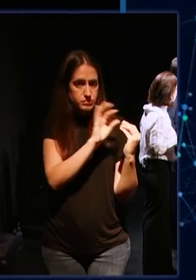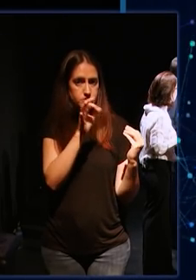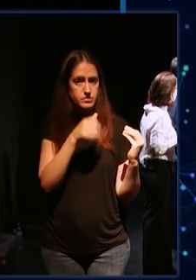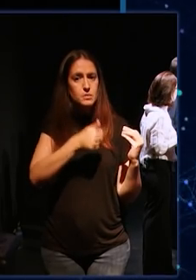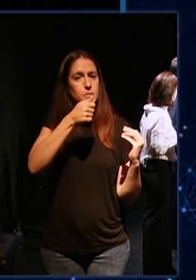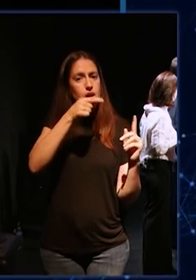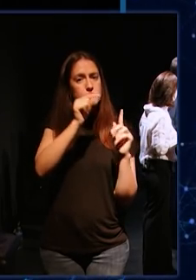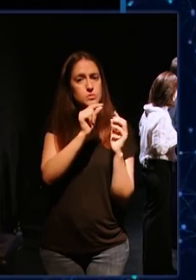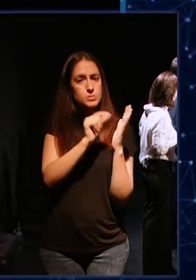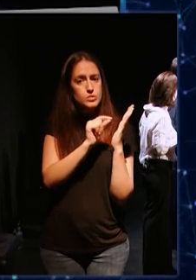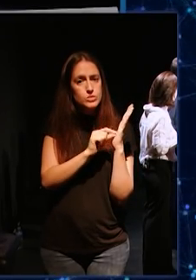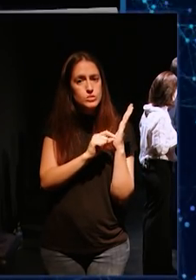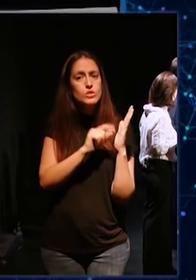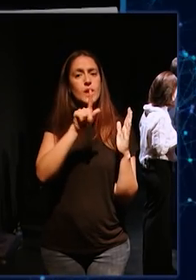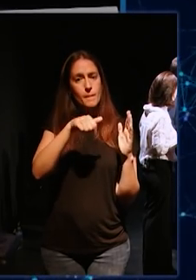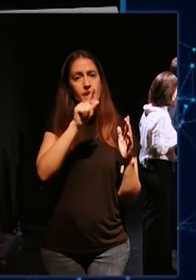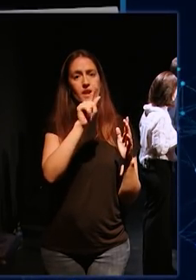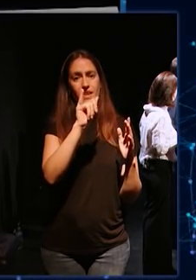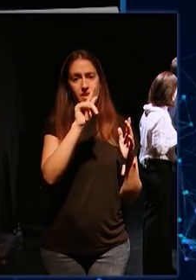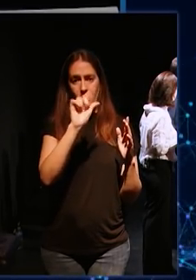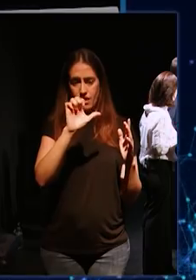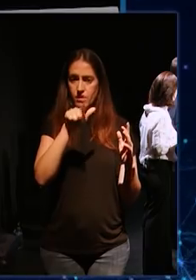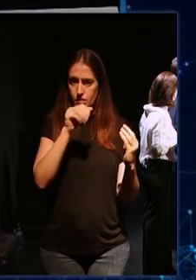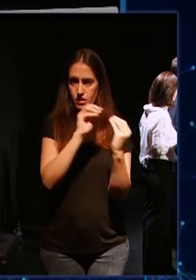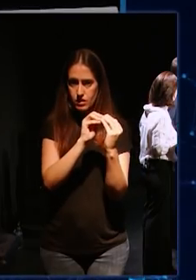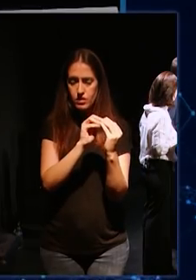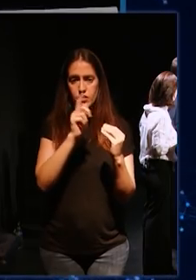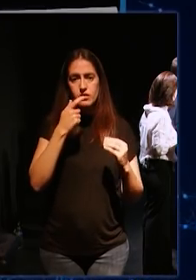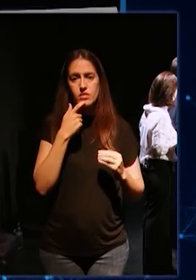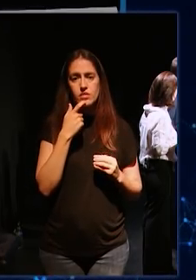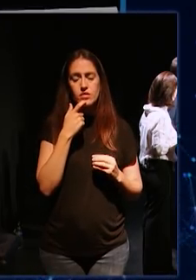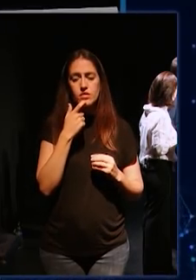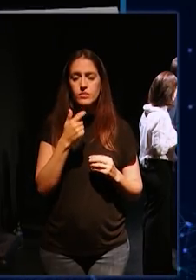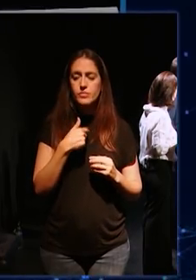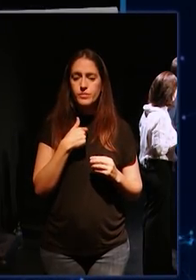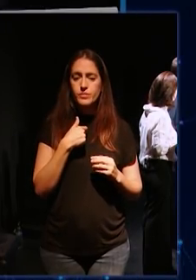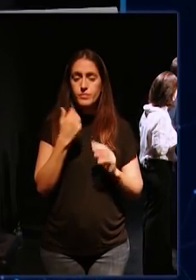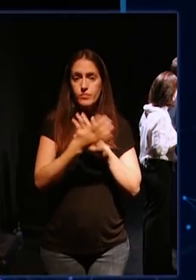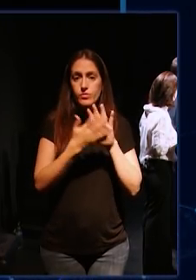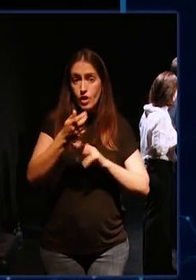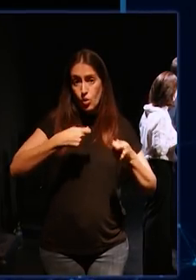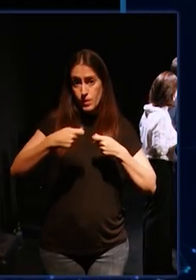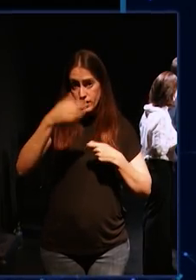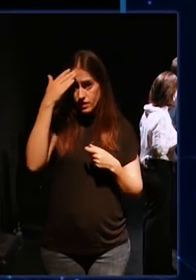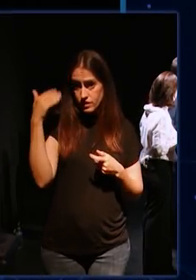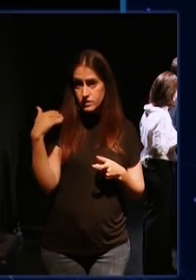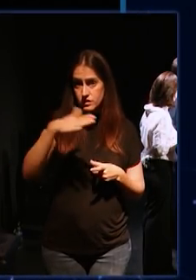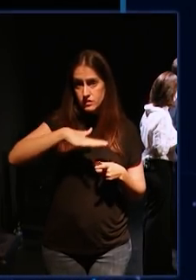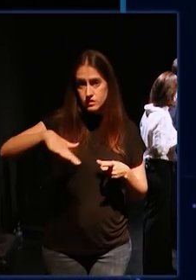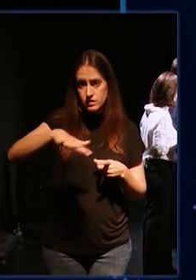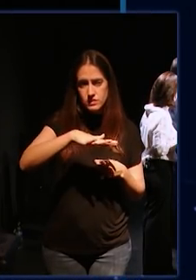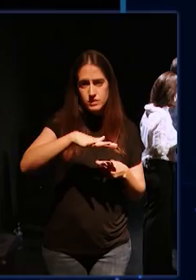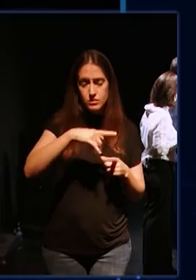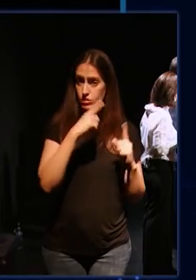les que manifestava el Quique. De totes aquestes, doncs, parlo del comerç urbà perquè el comerç